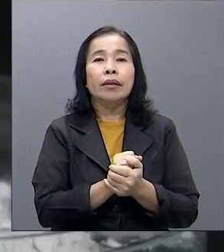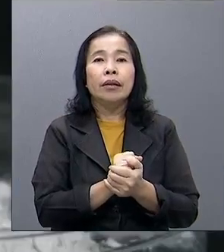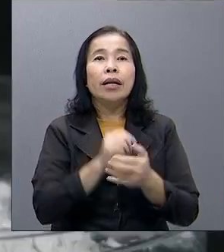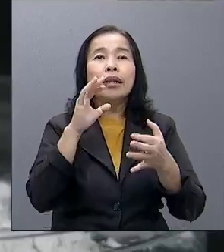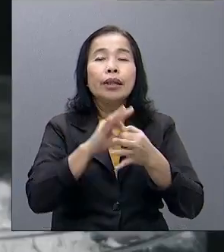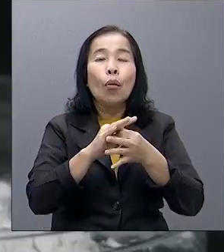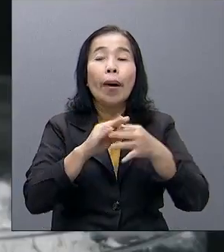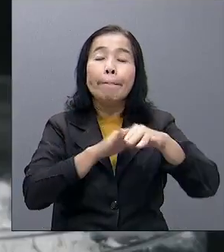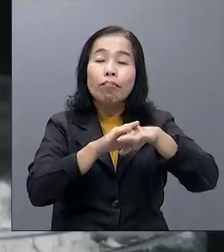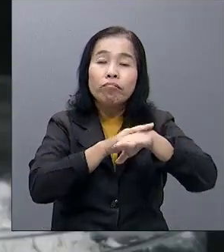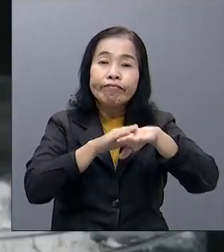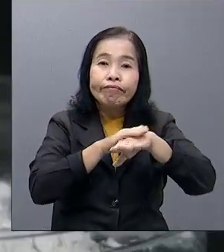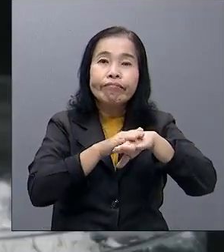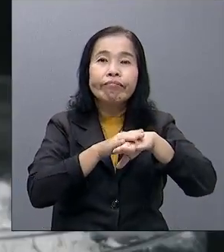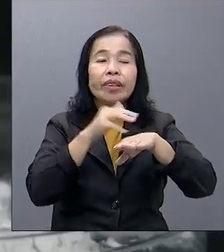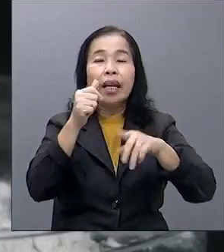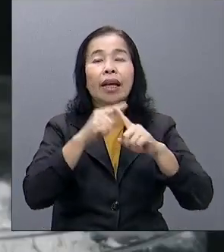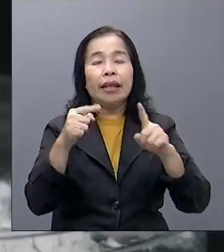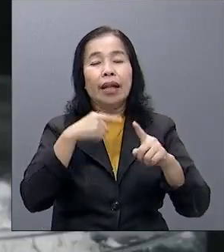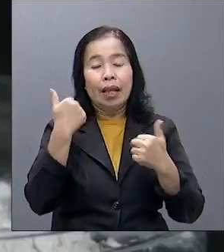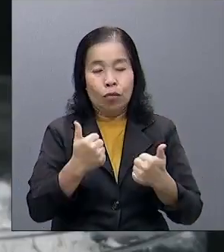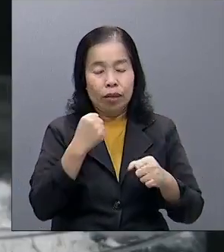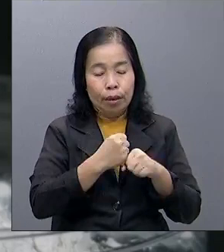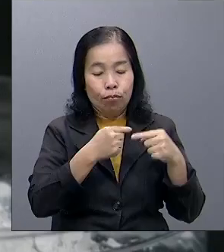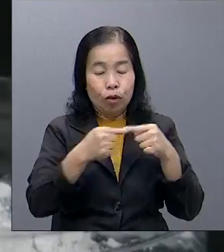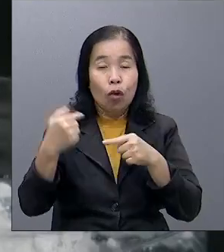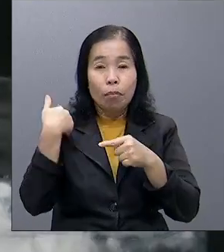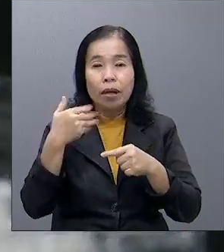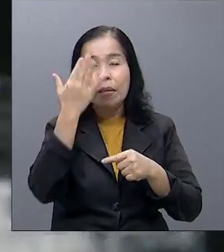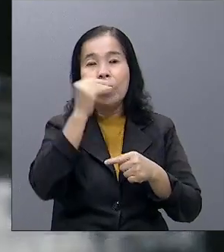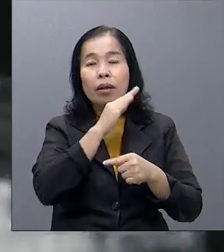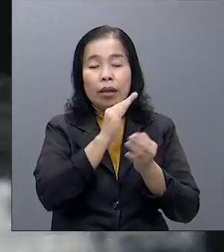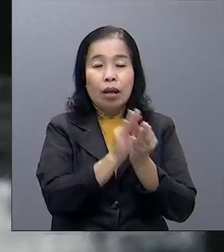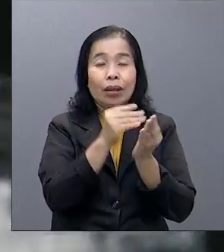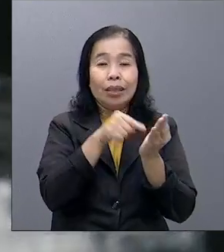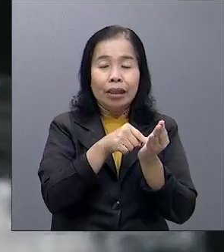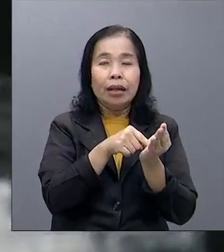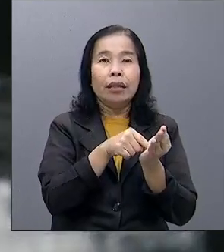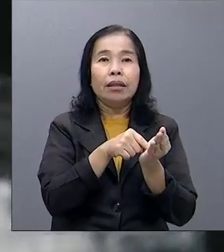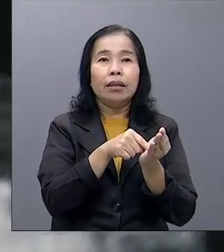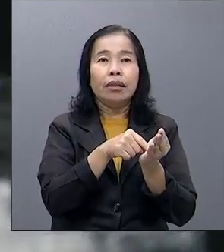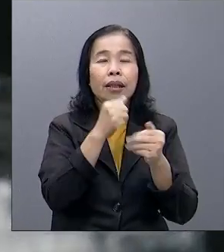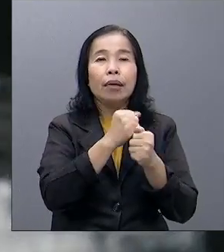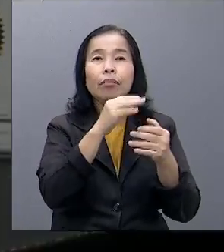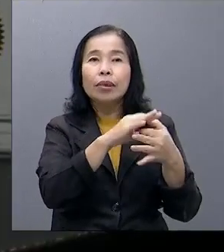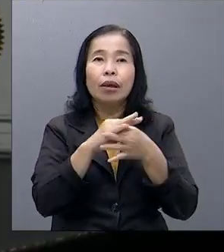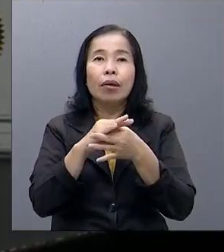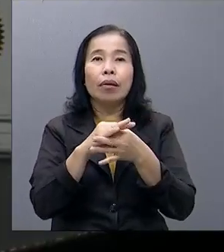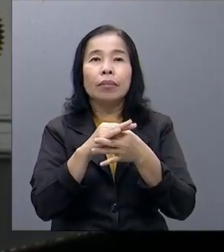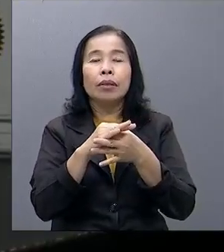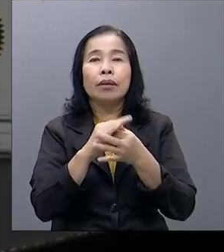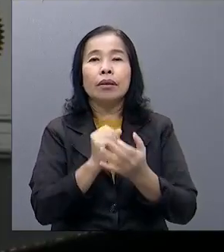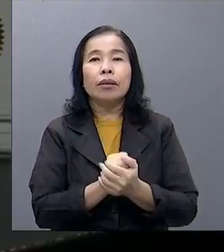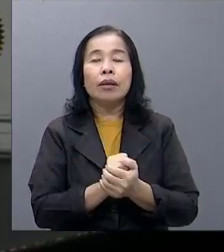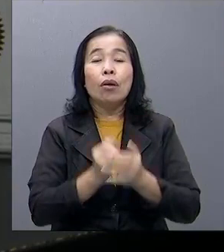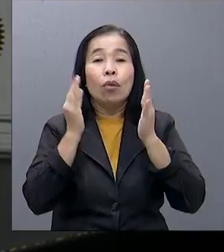ำอางอุตสาหกรรมเครื่องสำอางครับแต่สิ่งที่เราต้องทำต่อเนี่ยเนื่องจากพอมันเริ่มเข้าไปสู่การใช้งานโดยมนุ